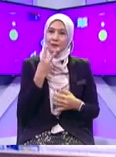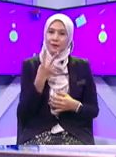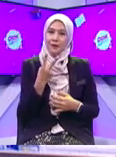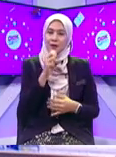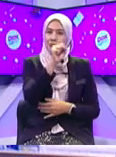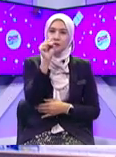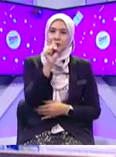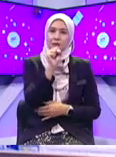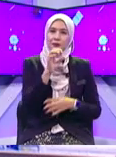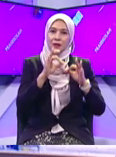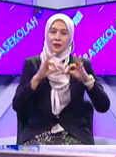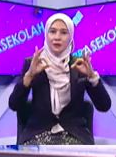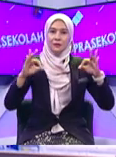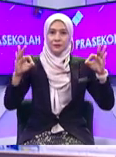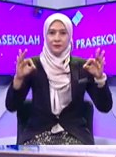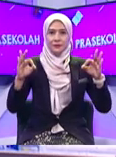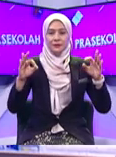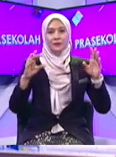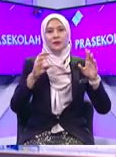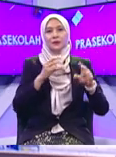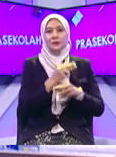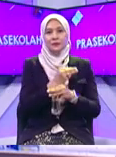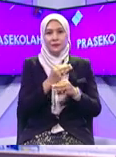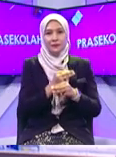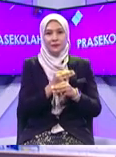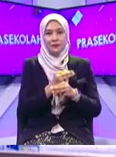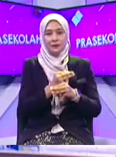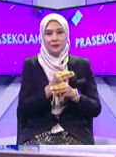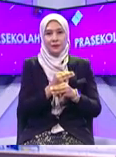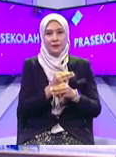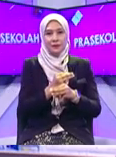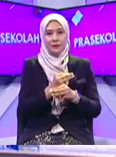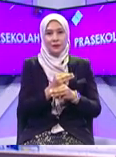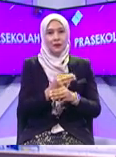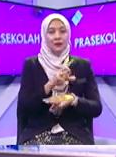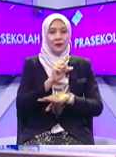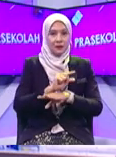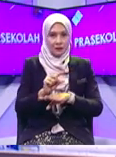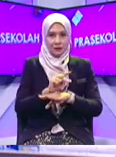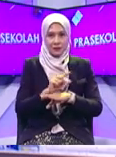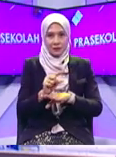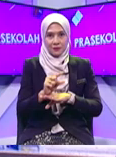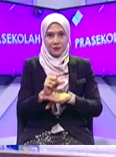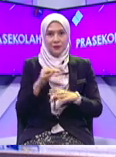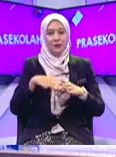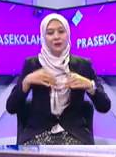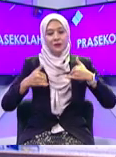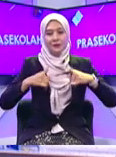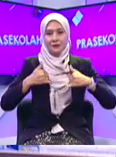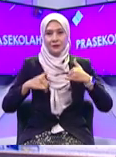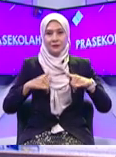kalian ataupun ayat matematika dalam slide dan kita akan aplikasikan dalam permainan kita